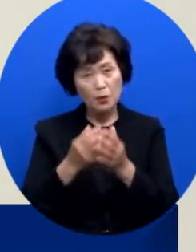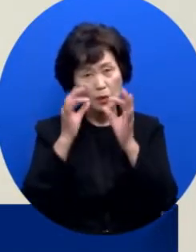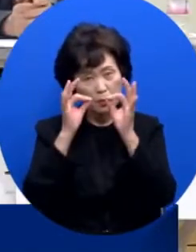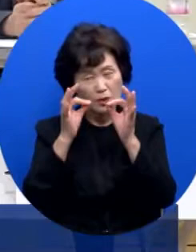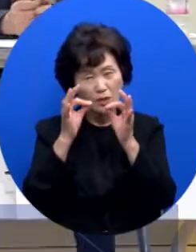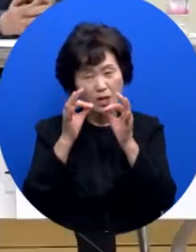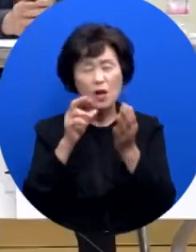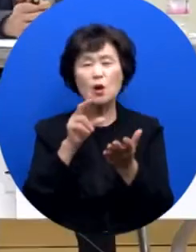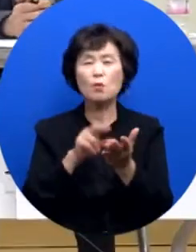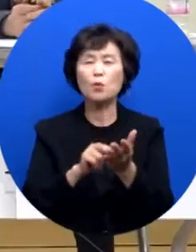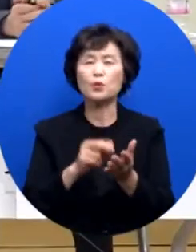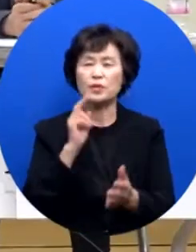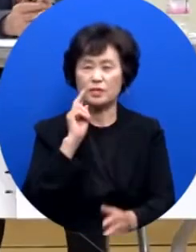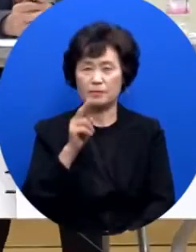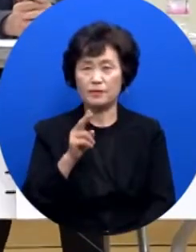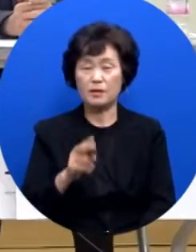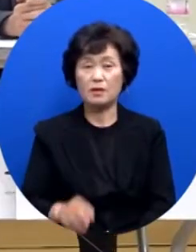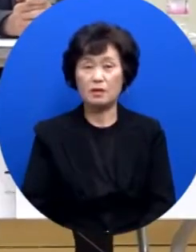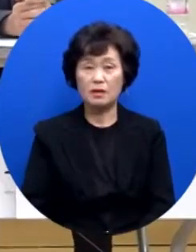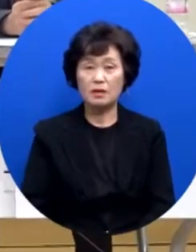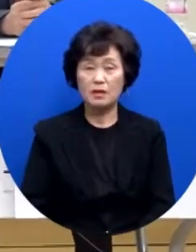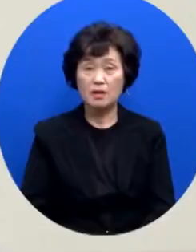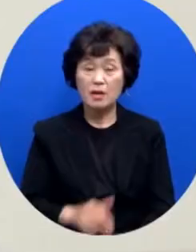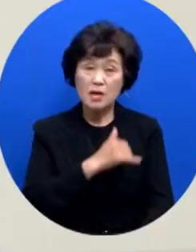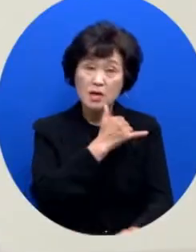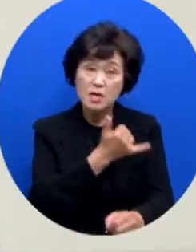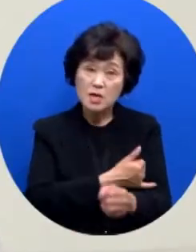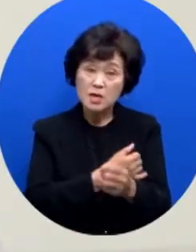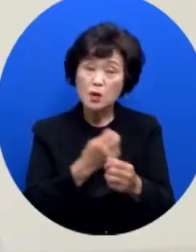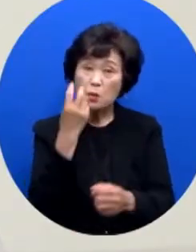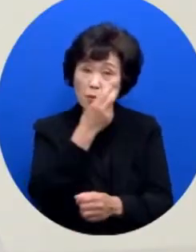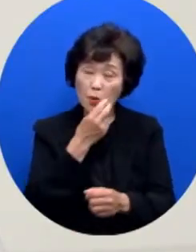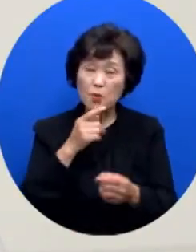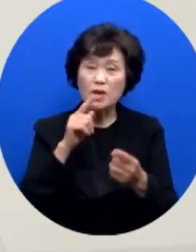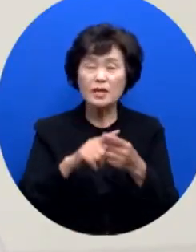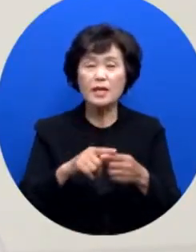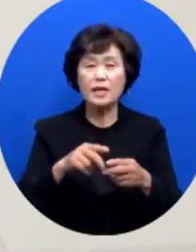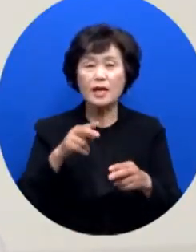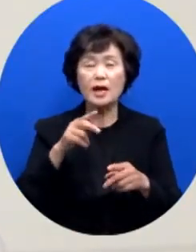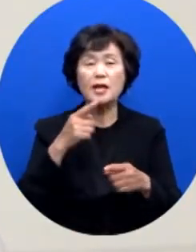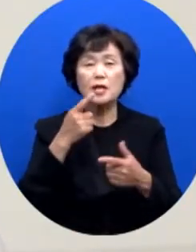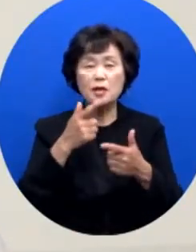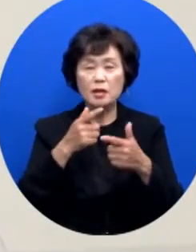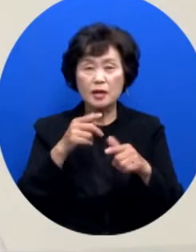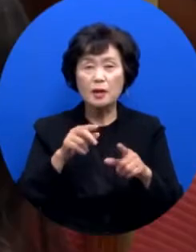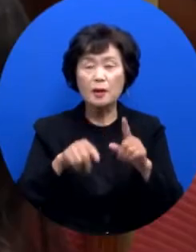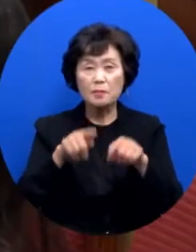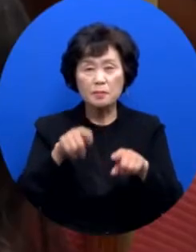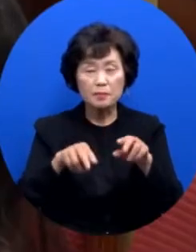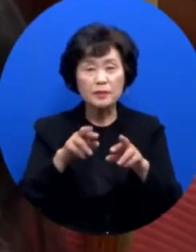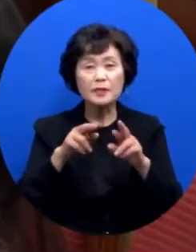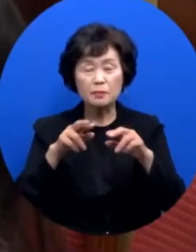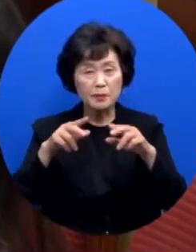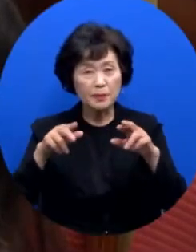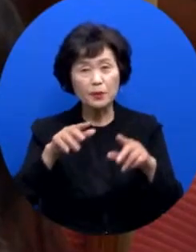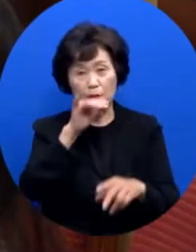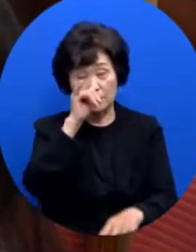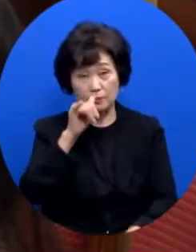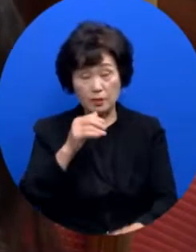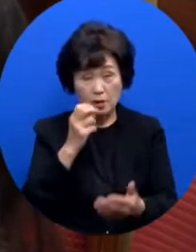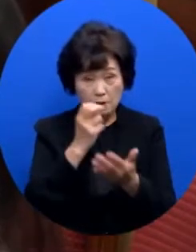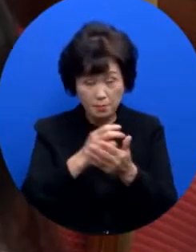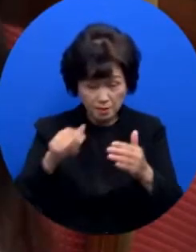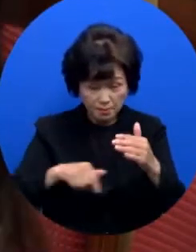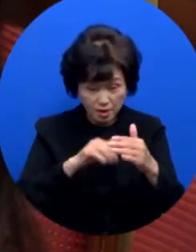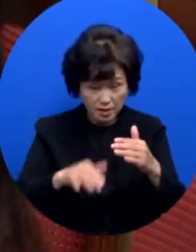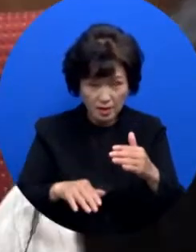제기합니다. 자국민 인권보호에 대한 비판도 이어졌습니다. 청년들은 인권위가 법의 테두리 안에서